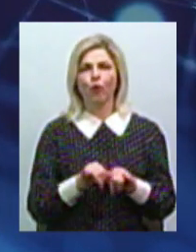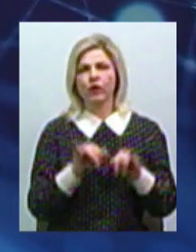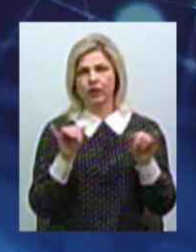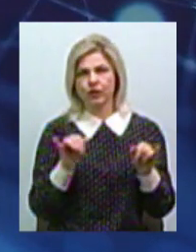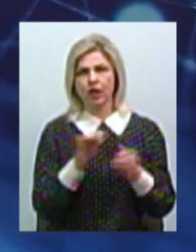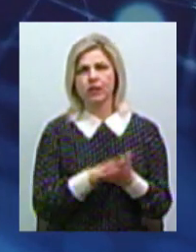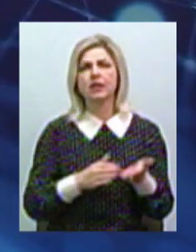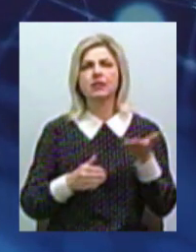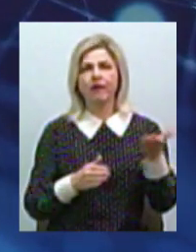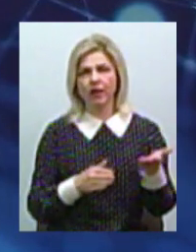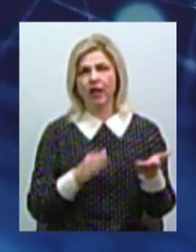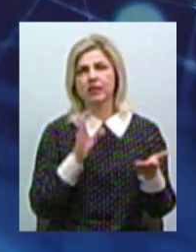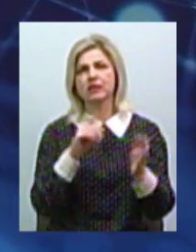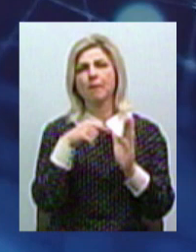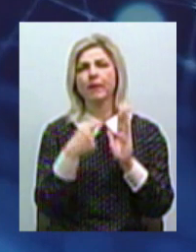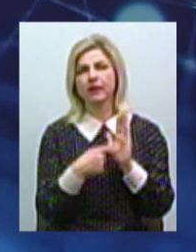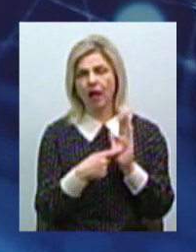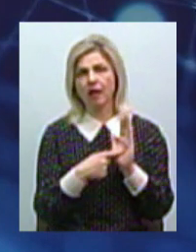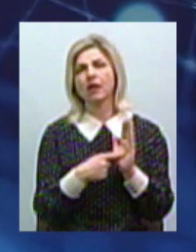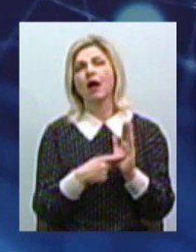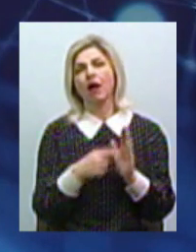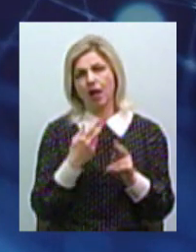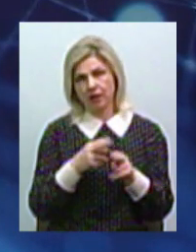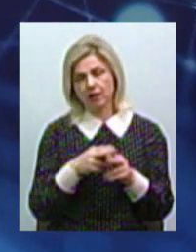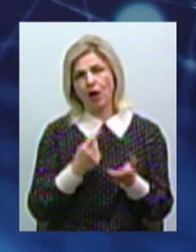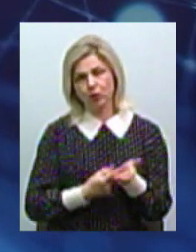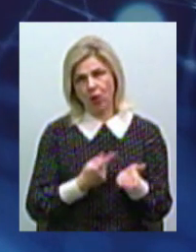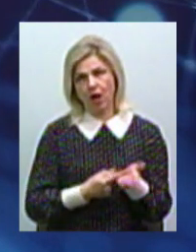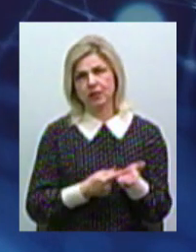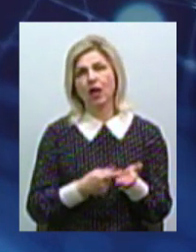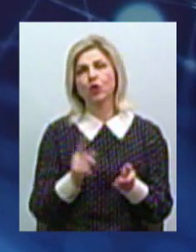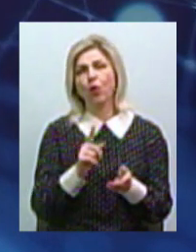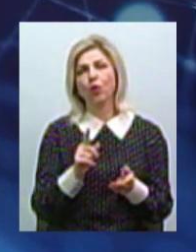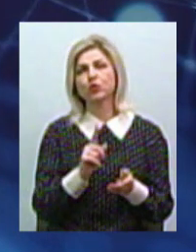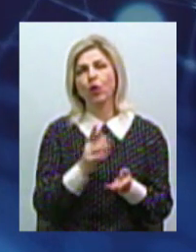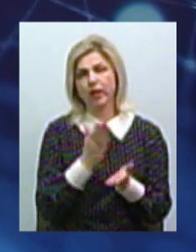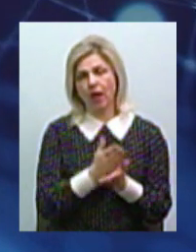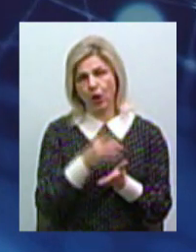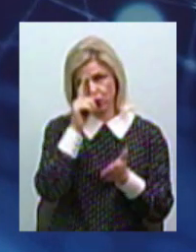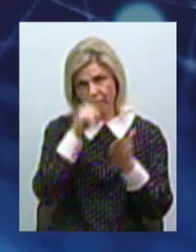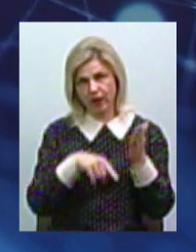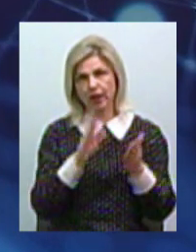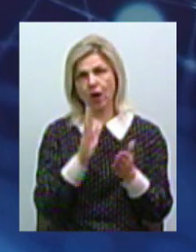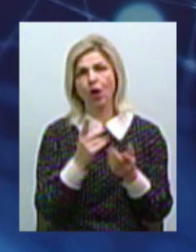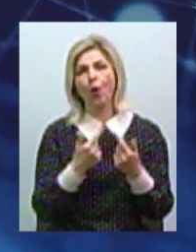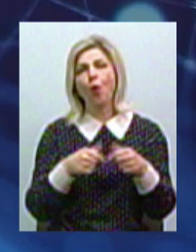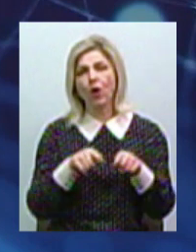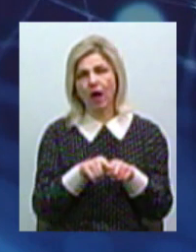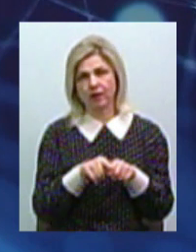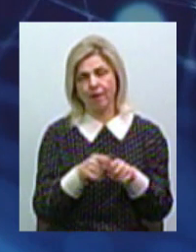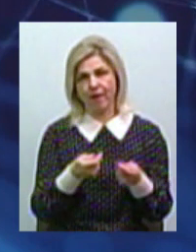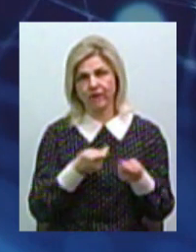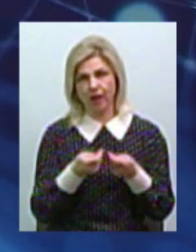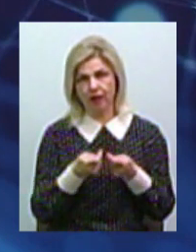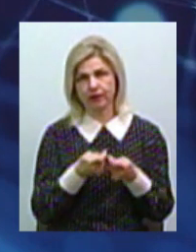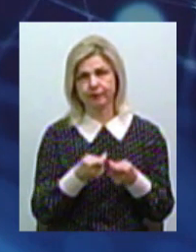питань насильства – свідчення рівня довіри до органів державної влади, підкреслив заступник міністра соціальної політики з питань європейської